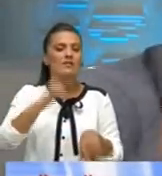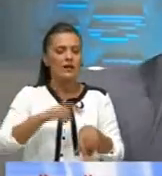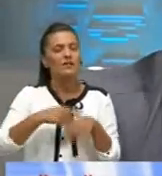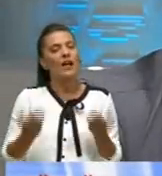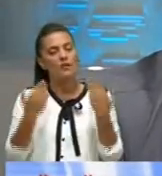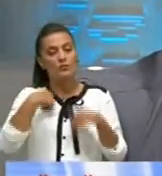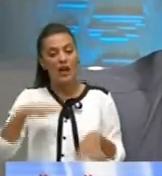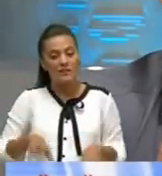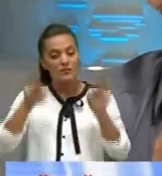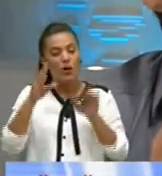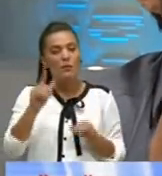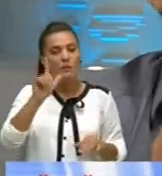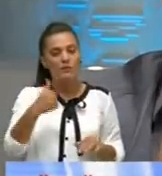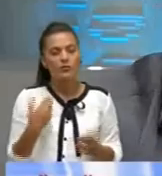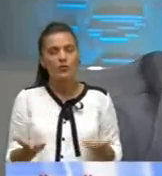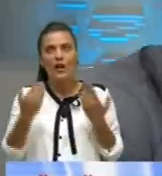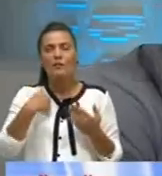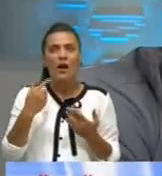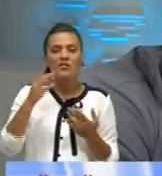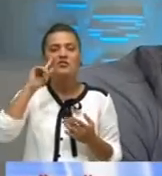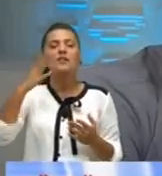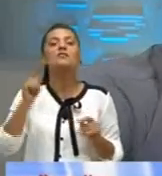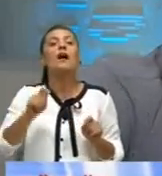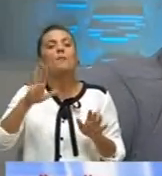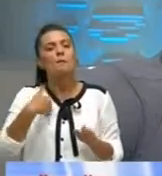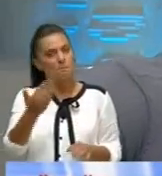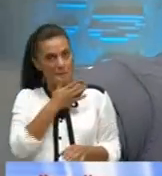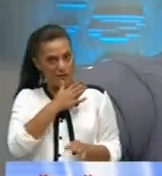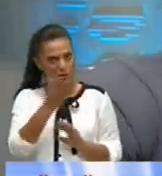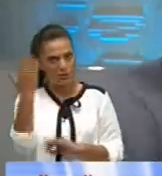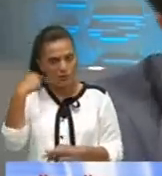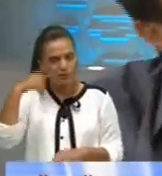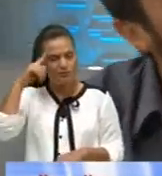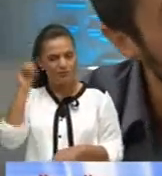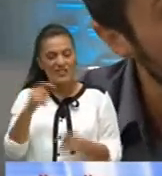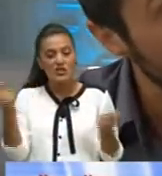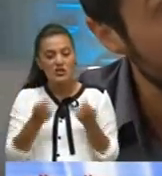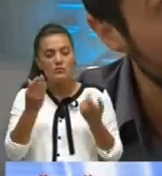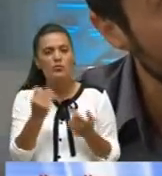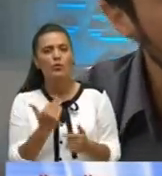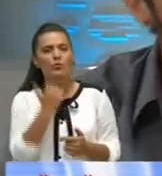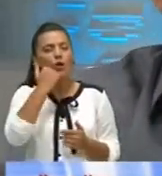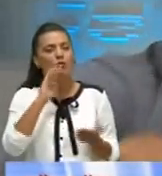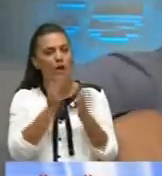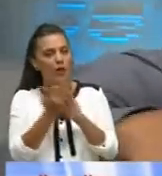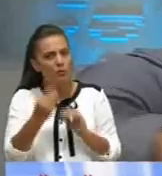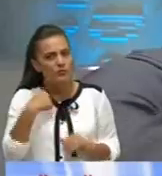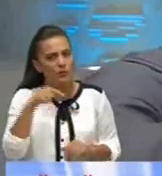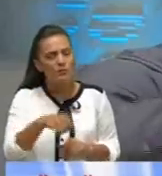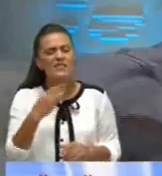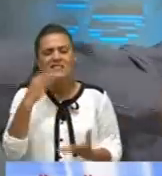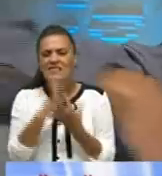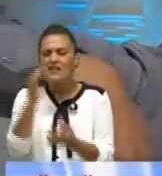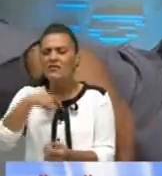saatlerde uyanacağım. Buna hazır olayım. Uyandığımda falan yapmayayım. Çünkü biliyorum bunun olacağını. İşimin daha yoğun olduğu bir dönemde olacağım.